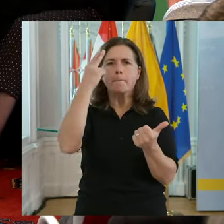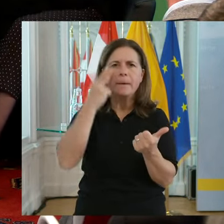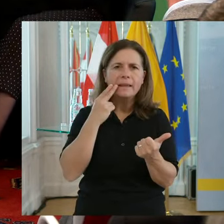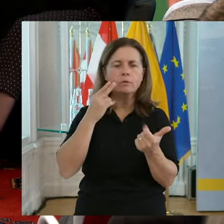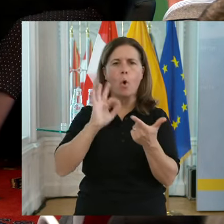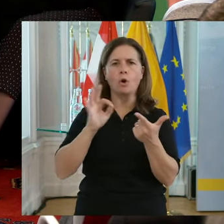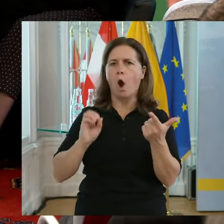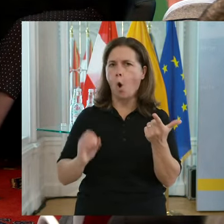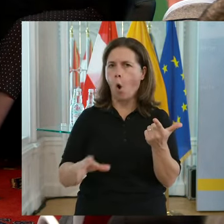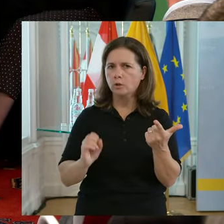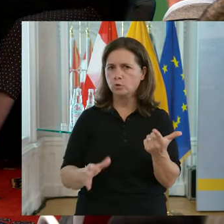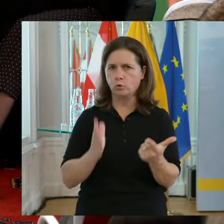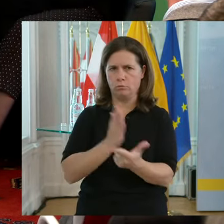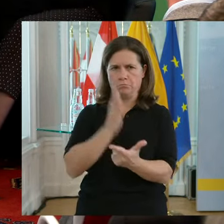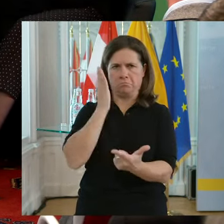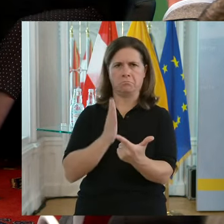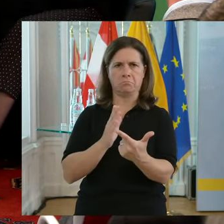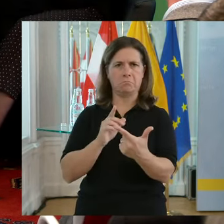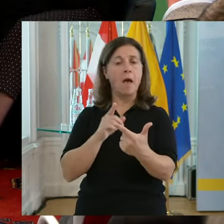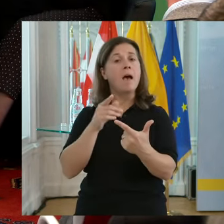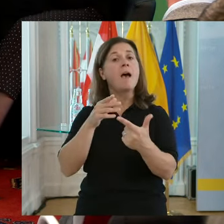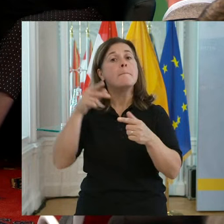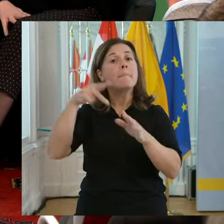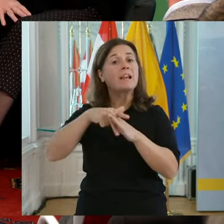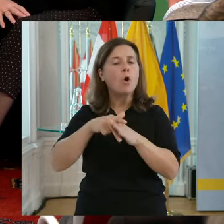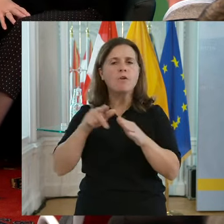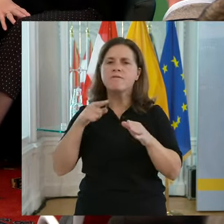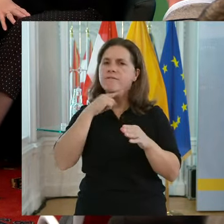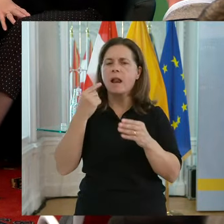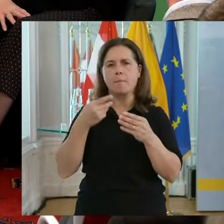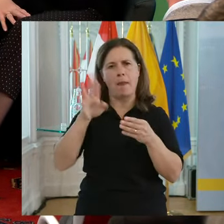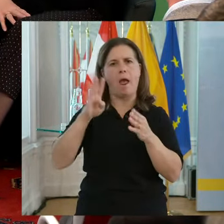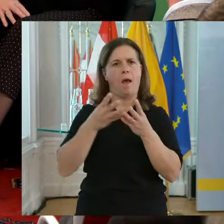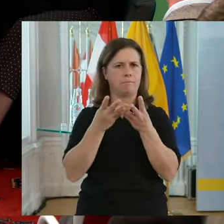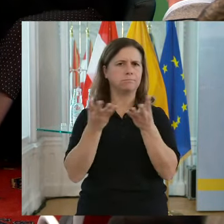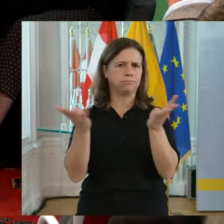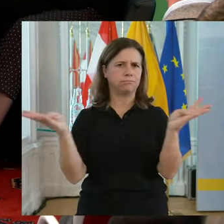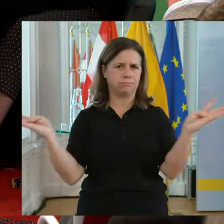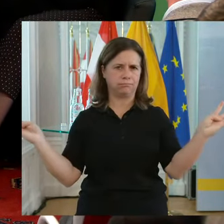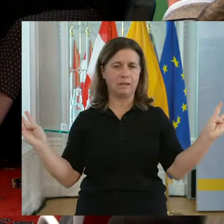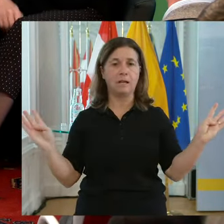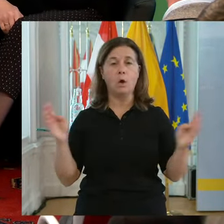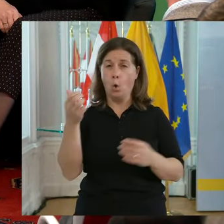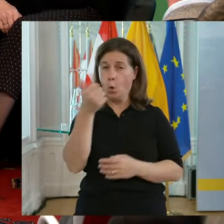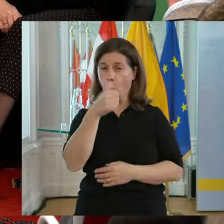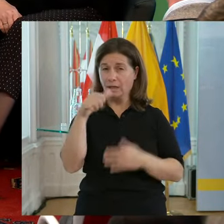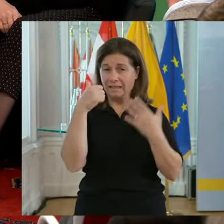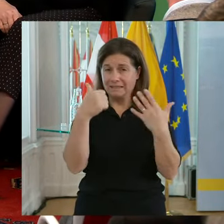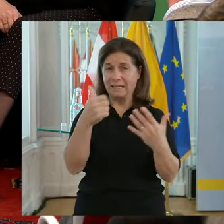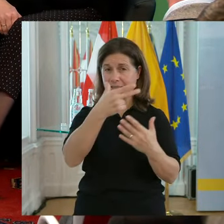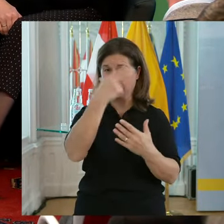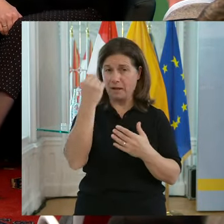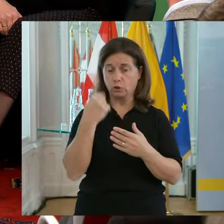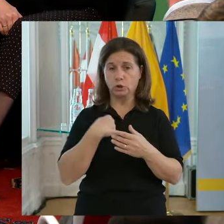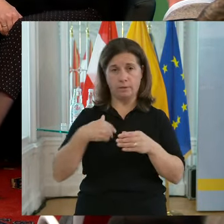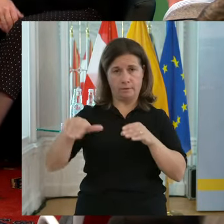Rollstuhl herumfährt. Behinderung ist viel, viel breiter aufgestellt. Diese 160 Menschen, die bei